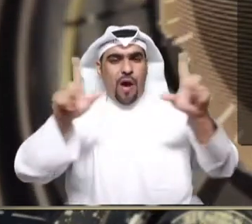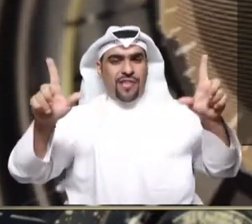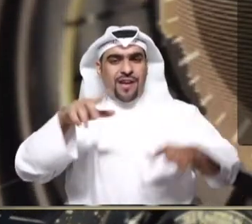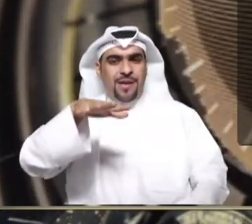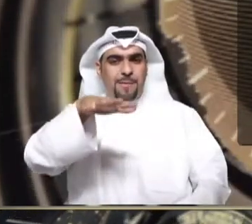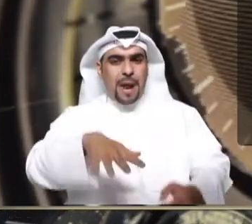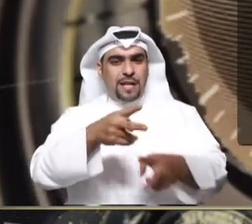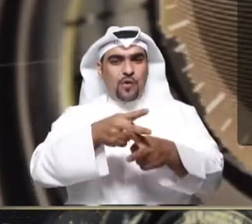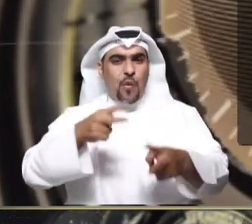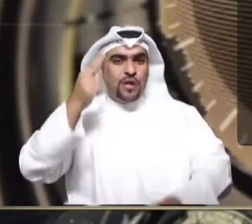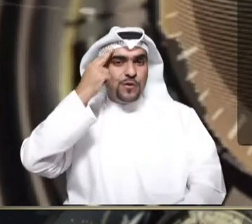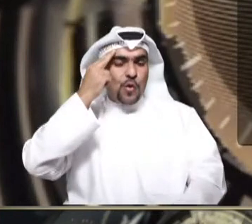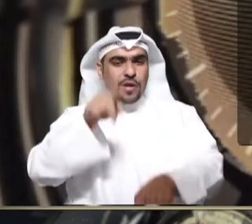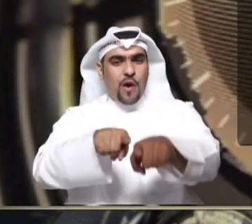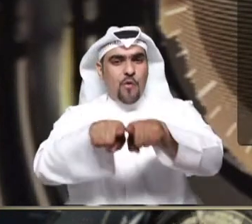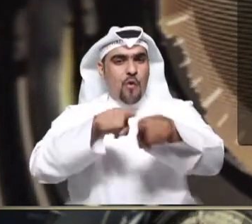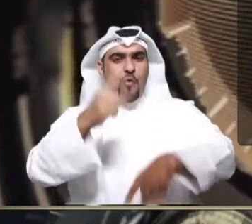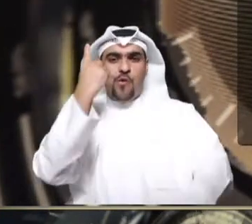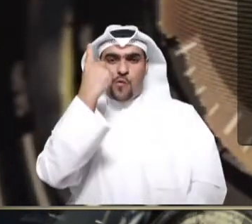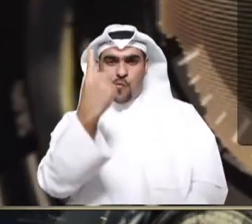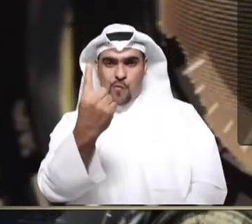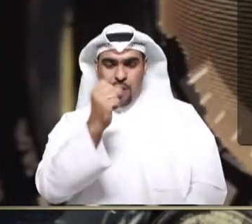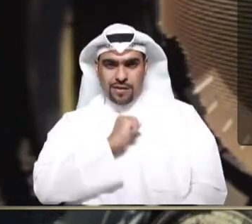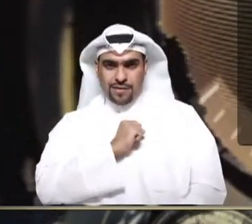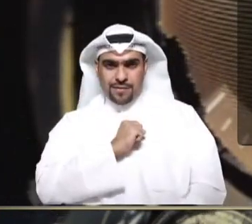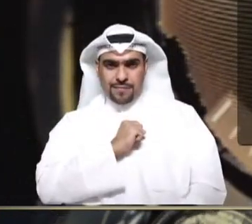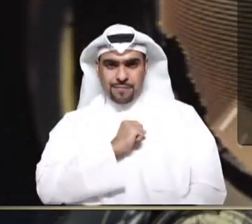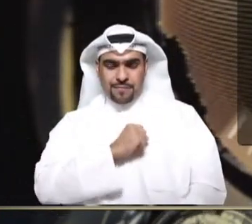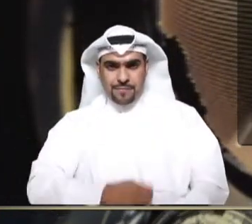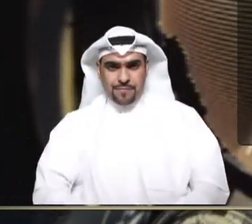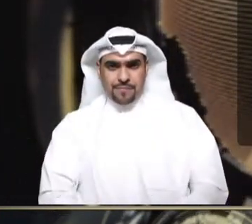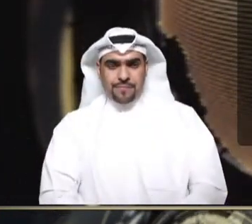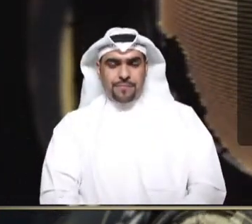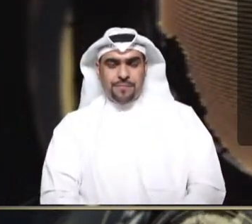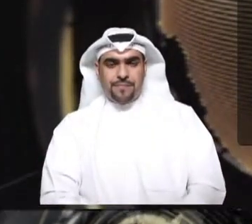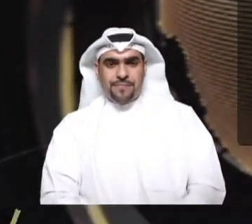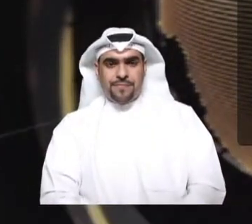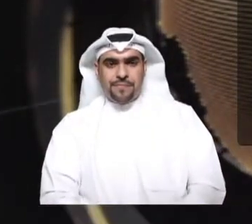تجسد عمق العلاقات بين البلدين والشعبين الشقيقين.